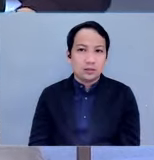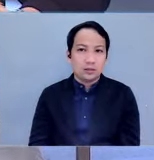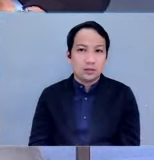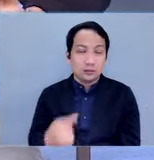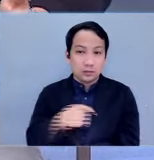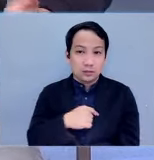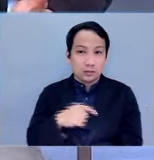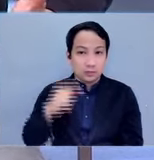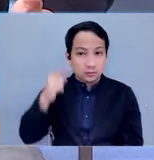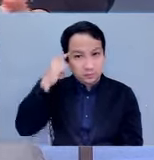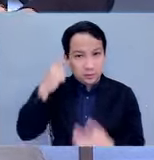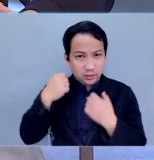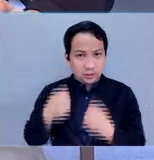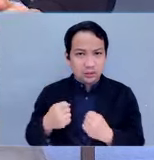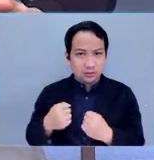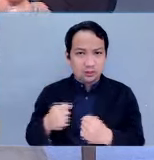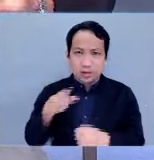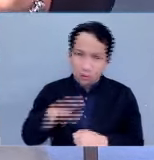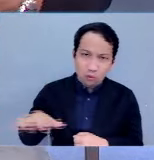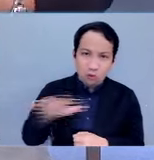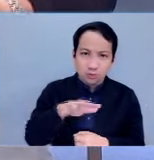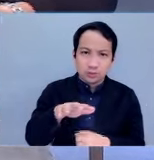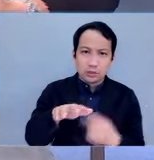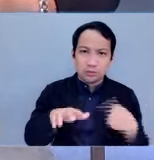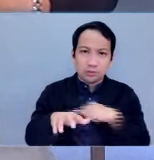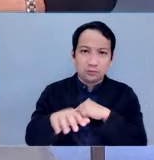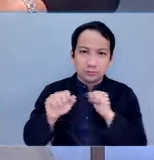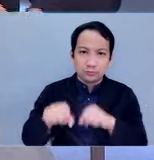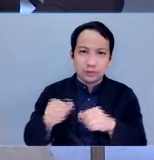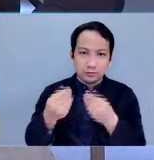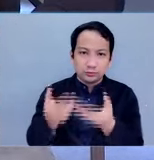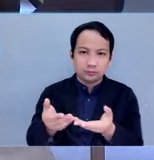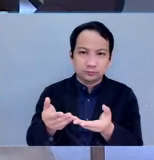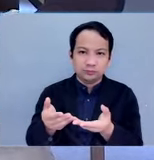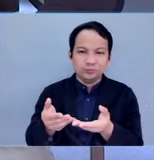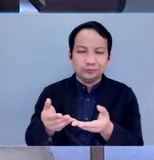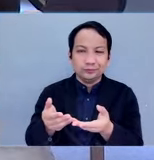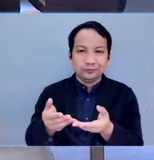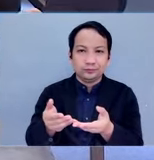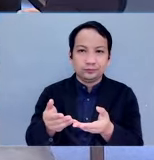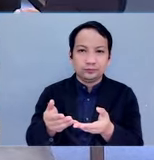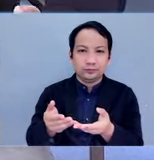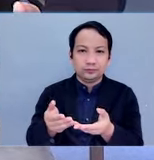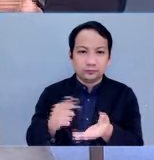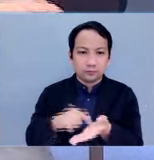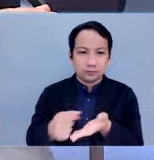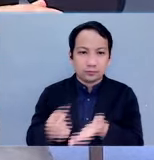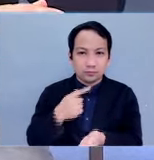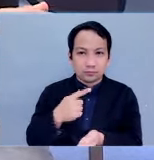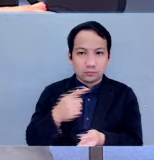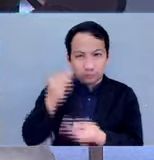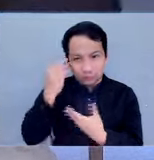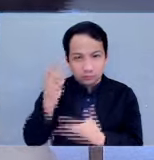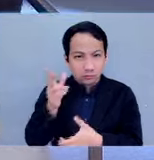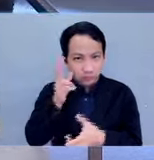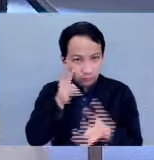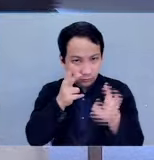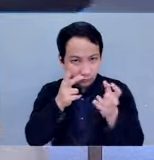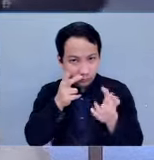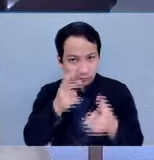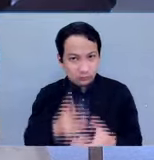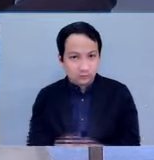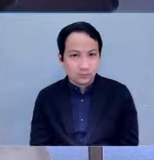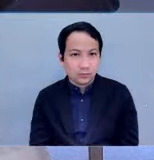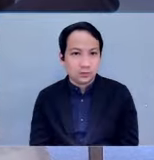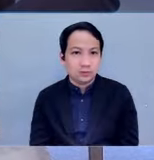na lahat tayo, pwede tayo magbigay ng mental health na first aid. Sa pamamagitan ng pakikinig lamang muna. No? Mm-hmm. Sir?